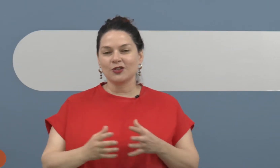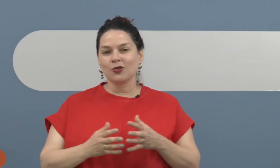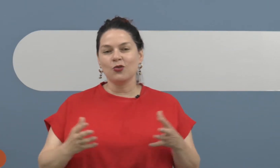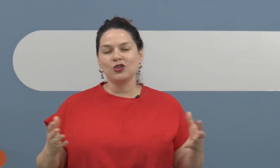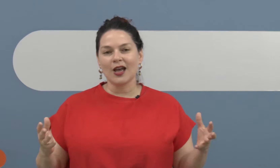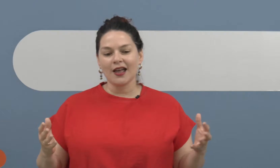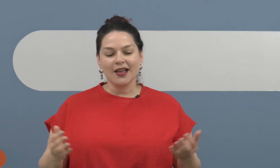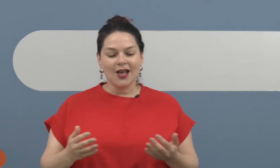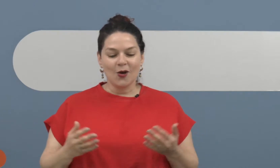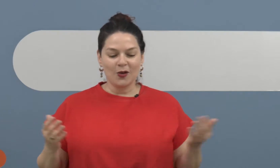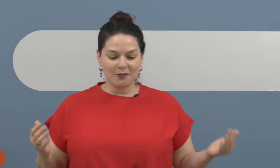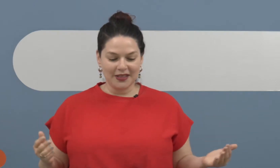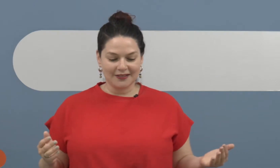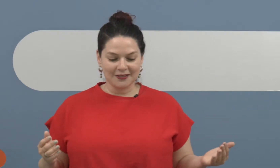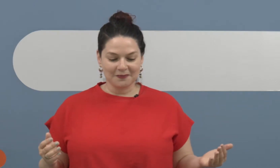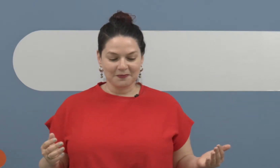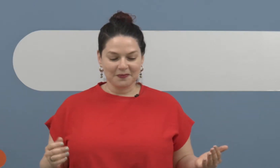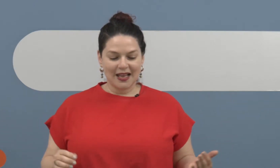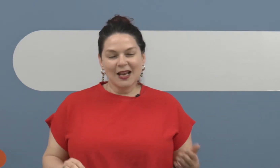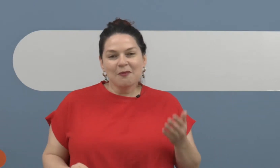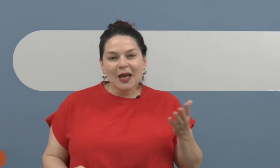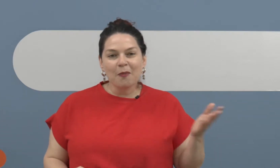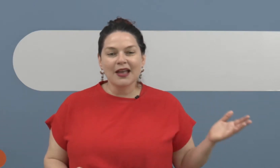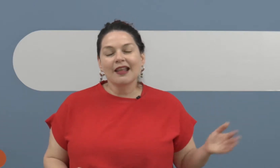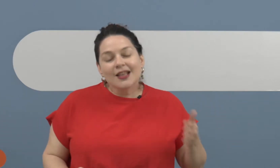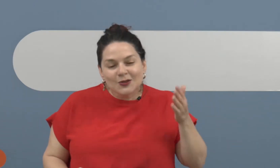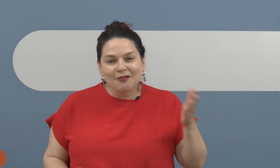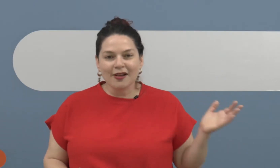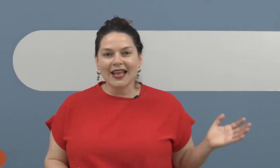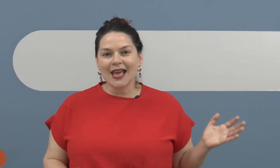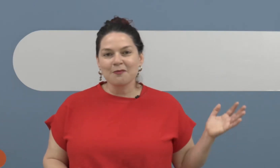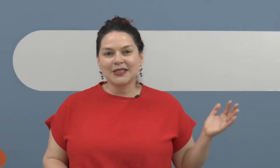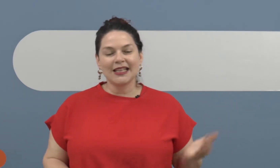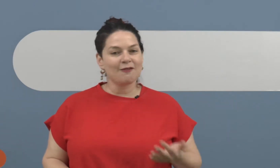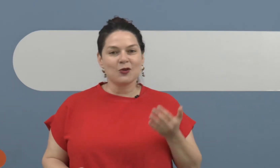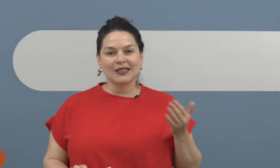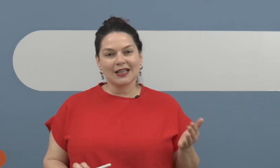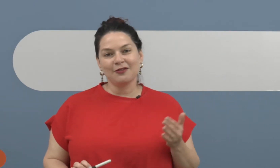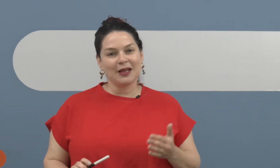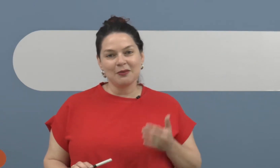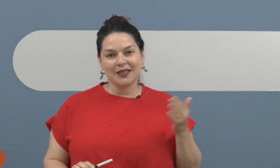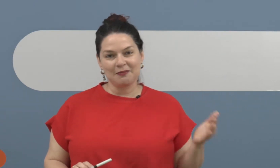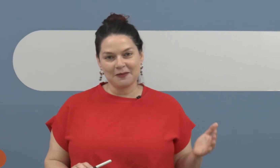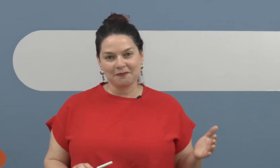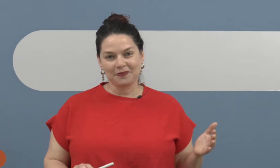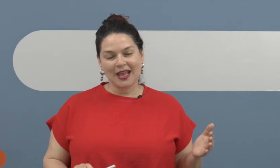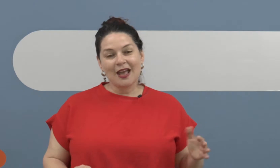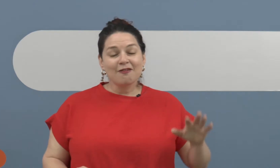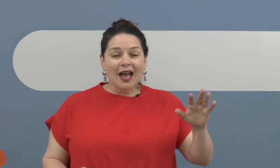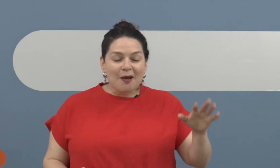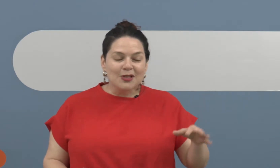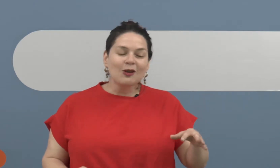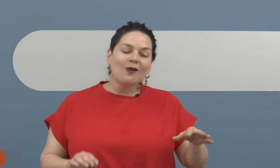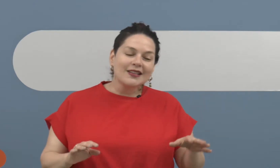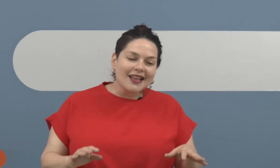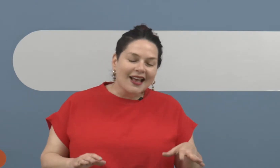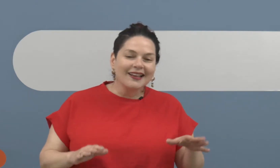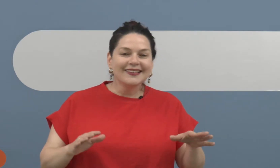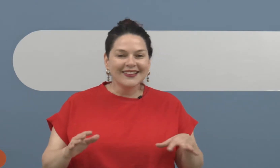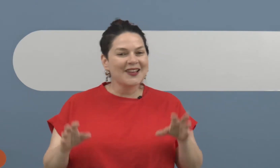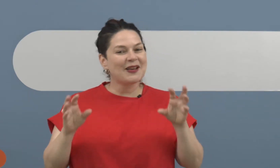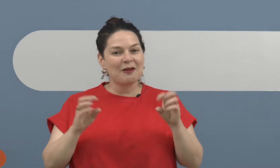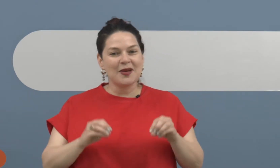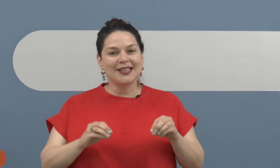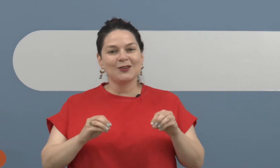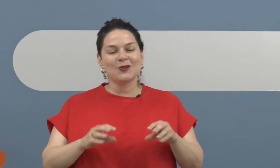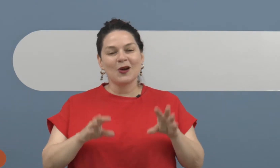מתקרב לשמש, זו תחושה עולמית. למי אכפת? אז הוא נפל לים, בסדר, אבל הוא עשה דברים מדהימים. ואבא שלו